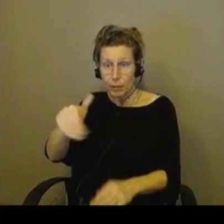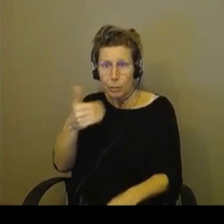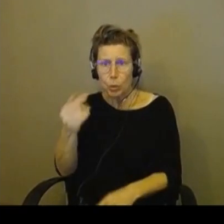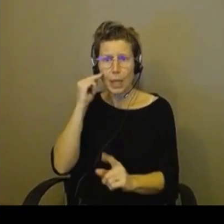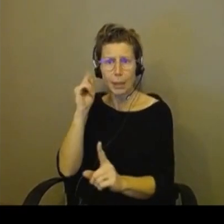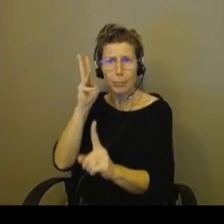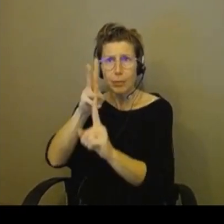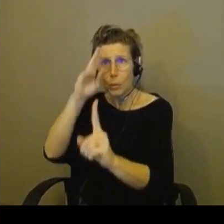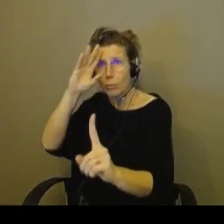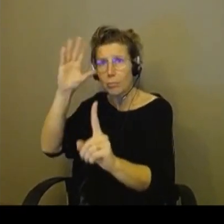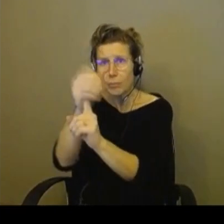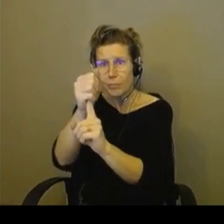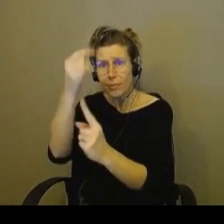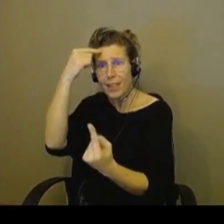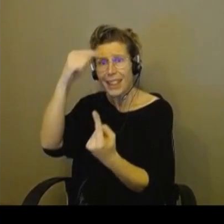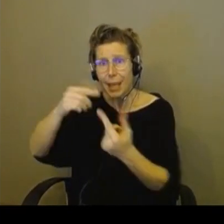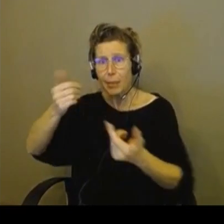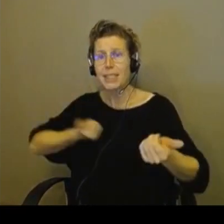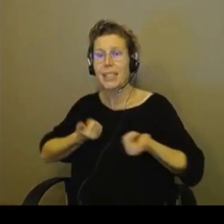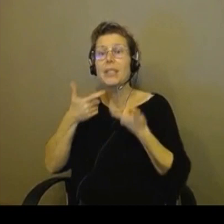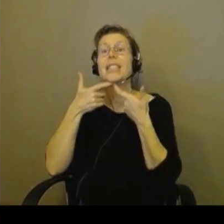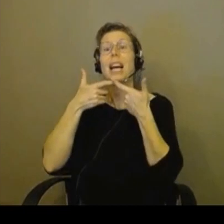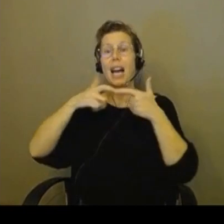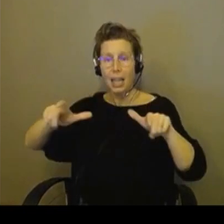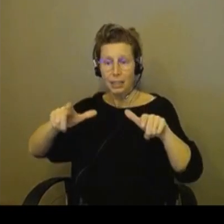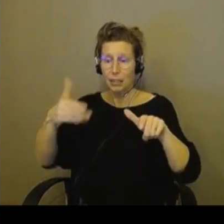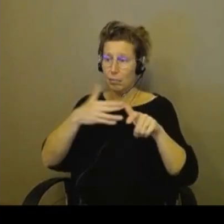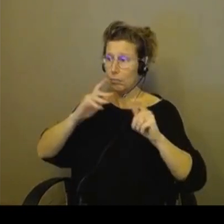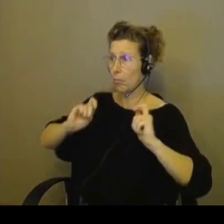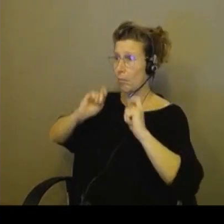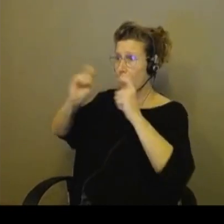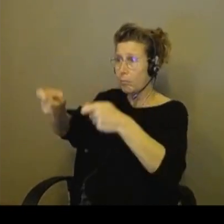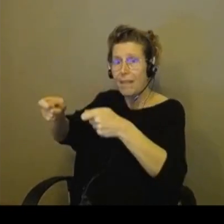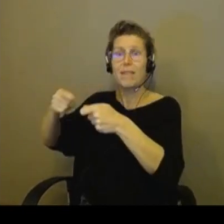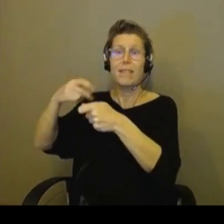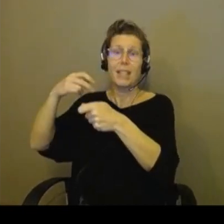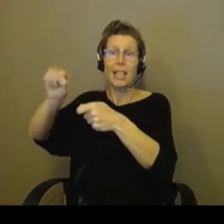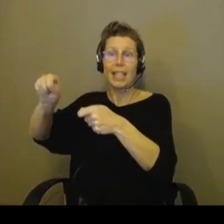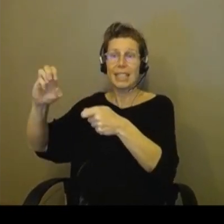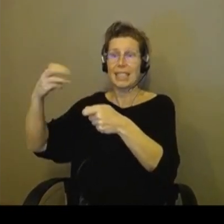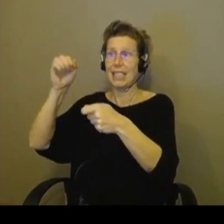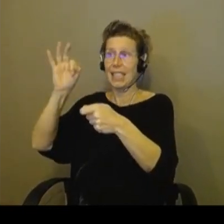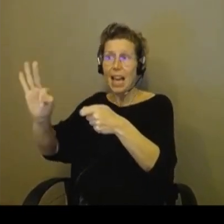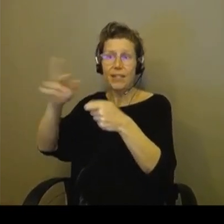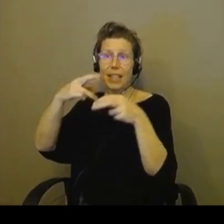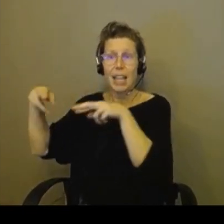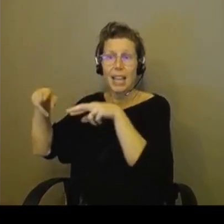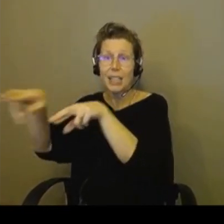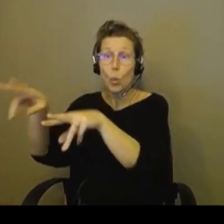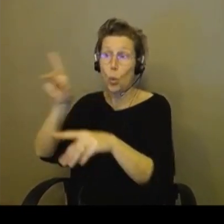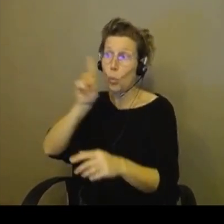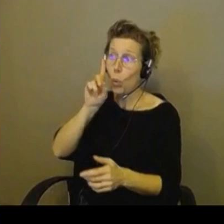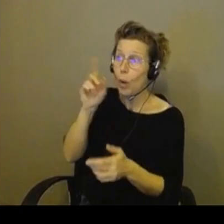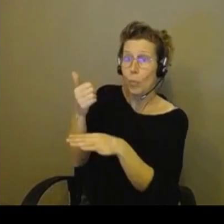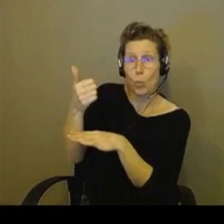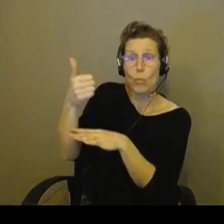confiée à SNCF Réseau, qui est un acteur neutre, impartial dans le système, et qui plus est, qui est la maison mère de